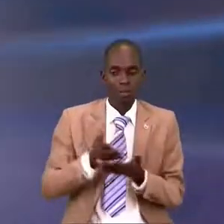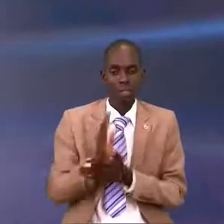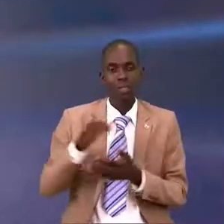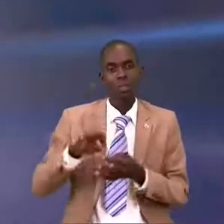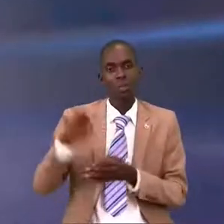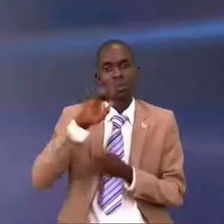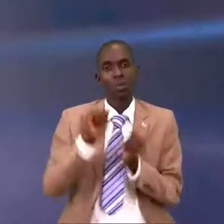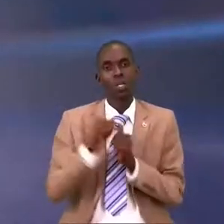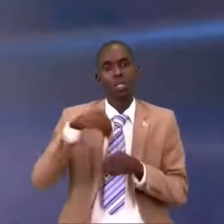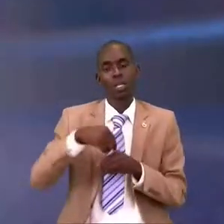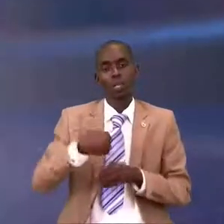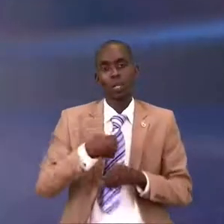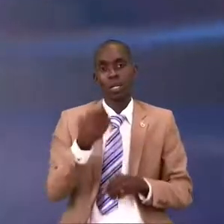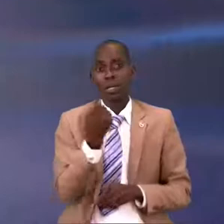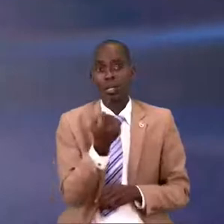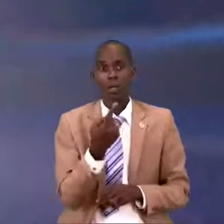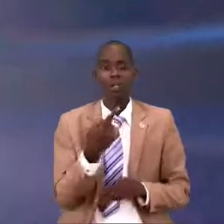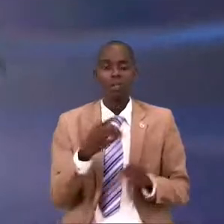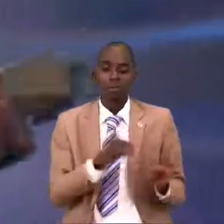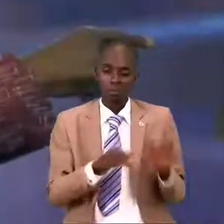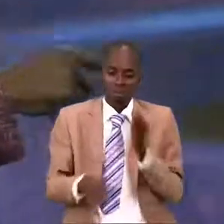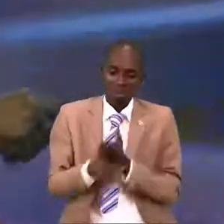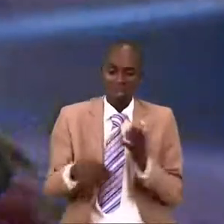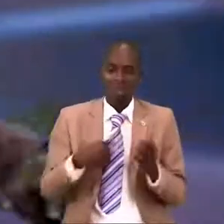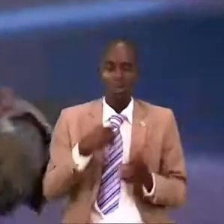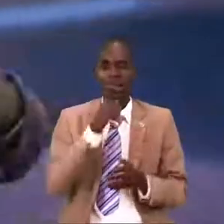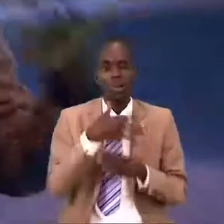me retire pas ton Esprit Saint. Verset